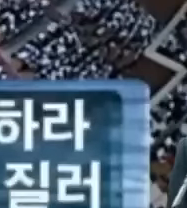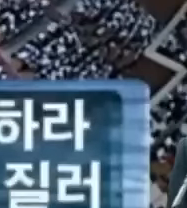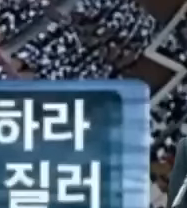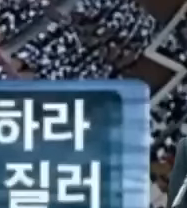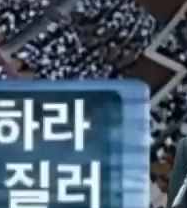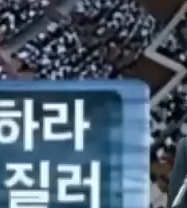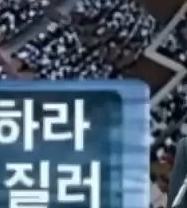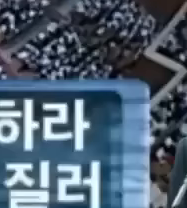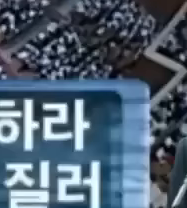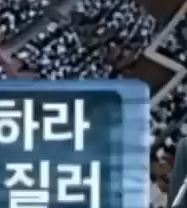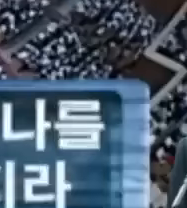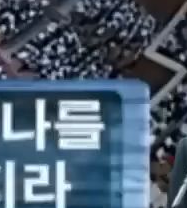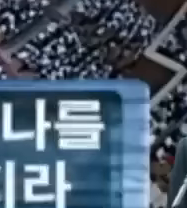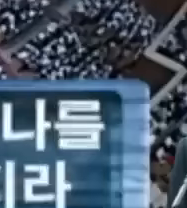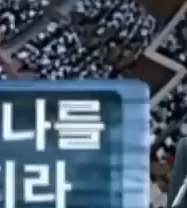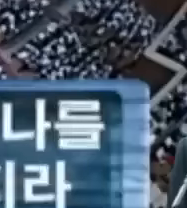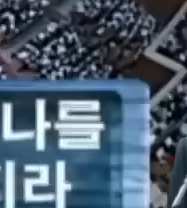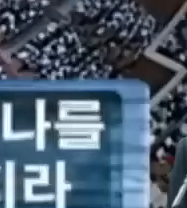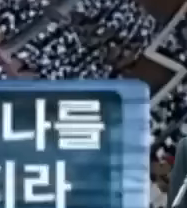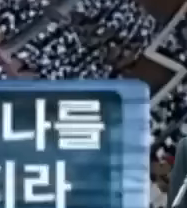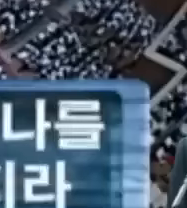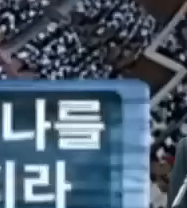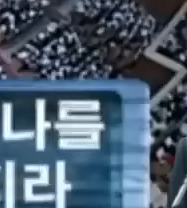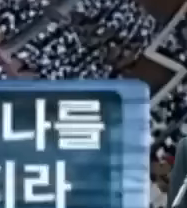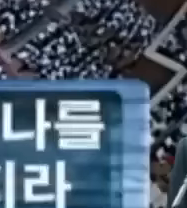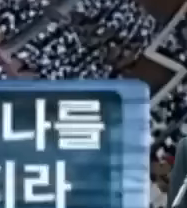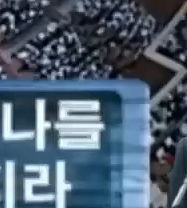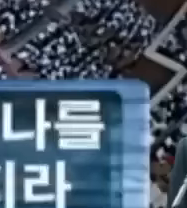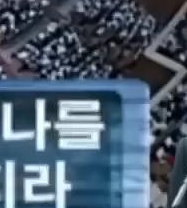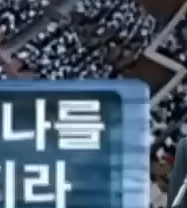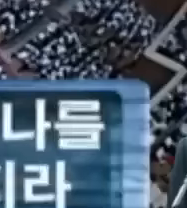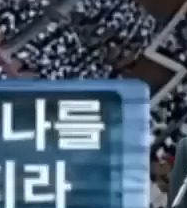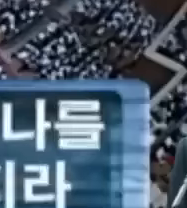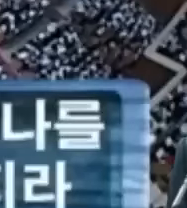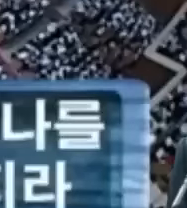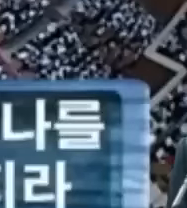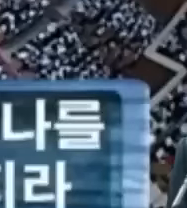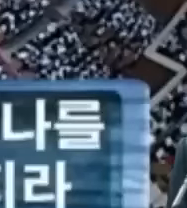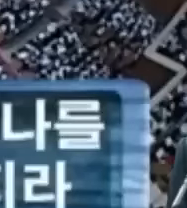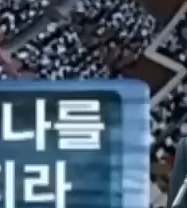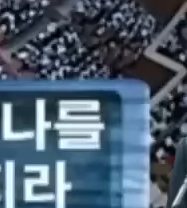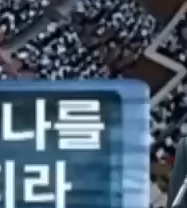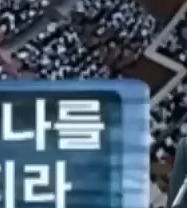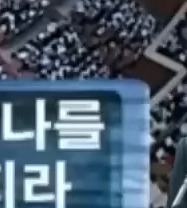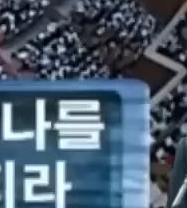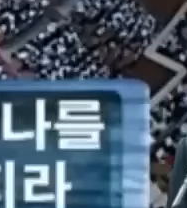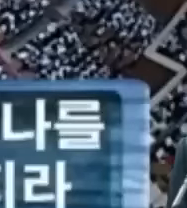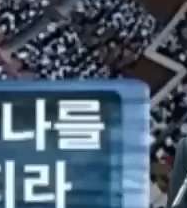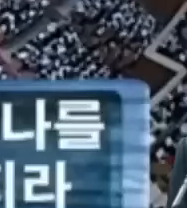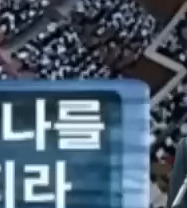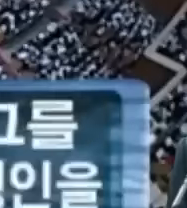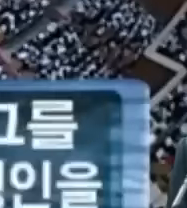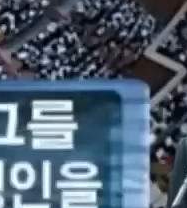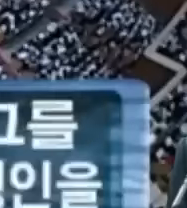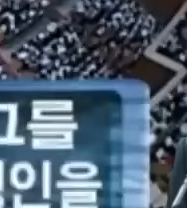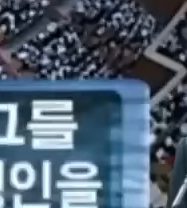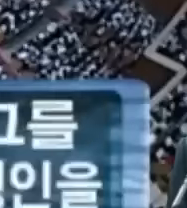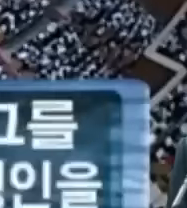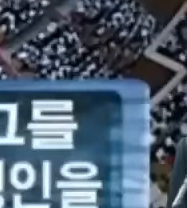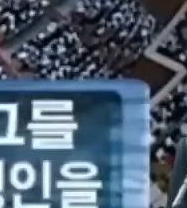그가 더욱 크게 소리질러 이르되 다윗의 자손이여 나를 불쌍히 여기소서